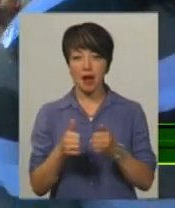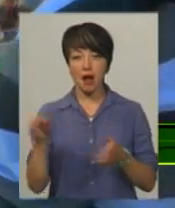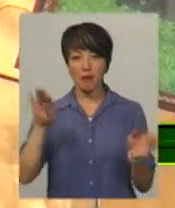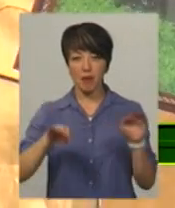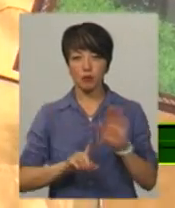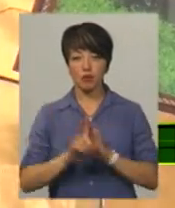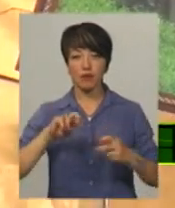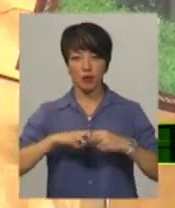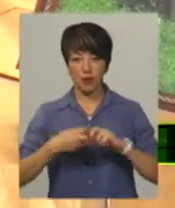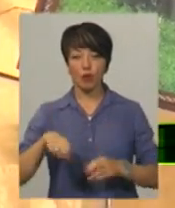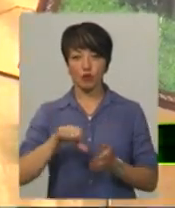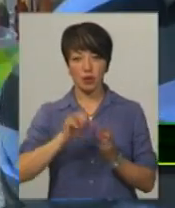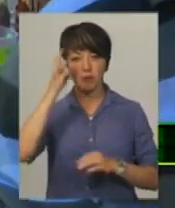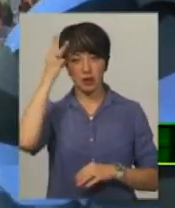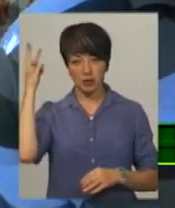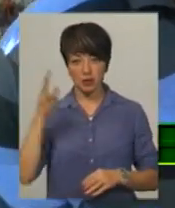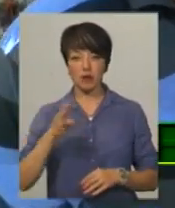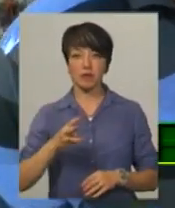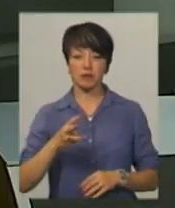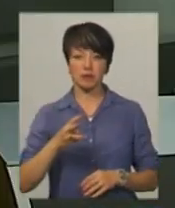брали участь і пасічники Хмельницької області.